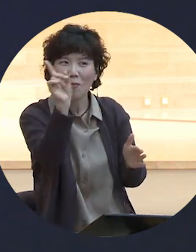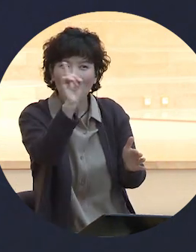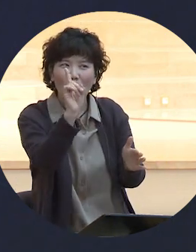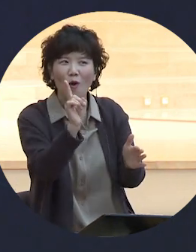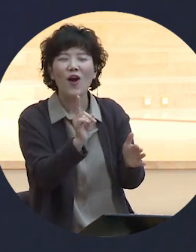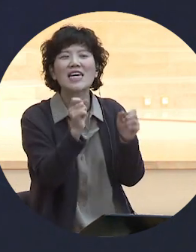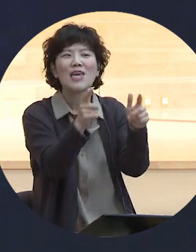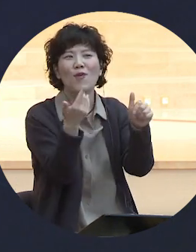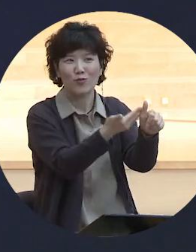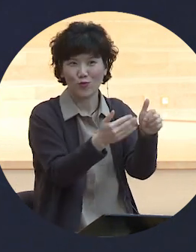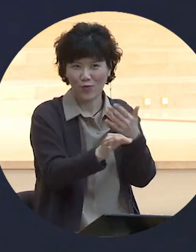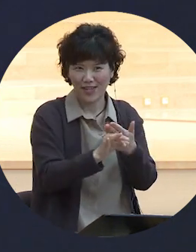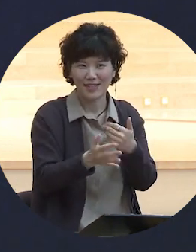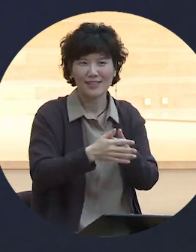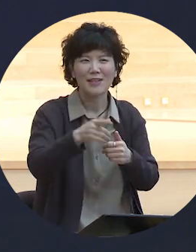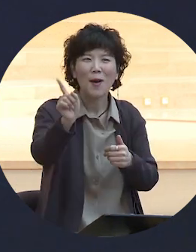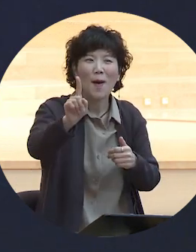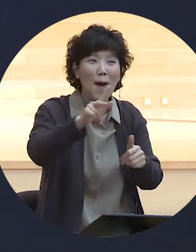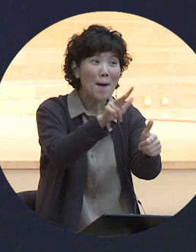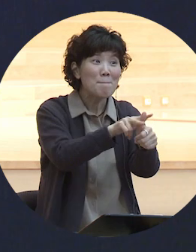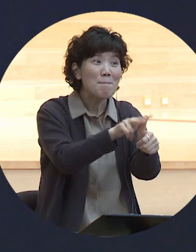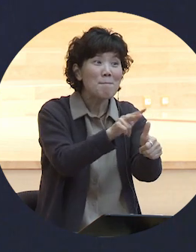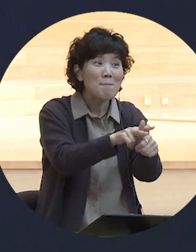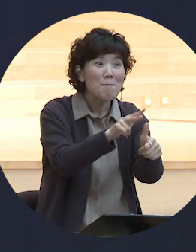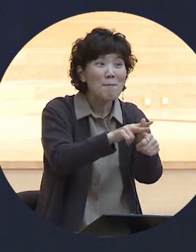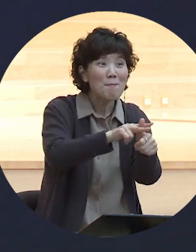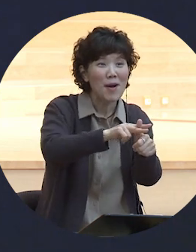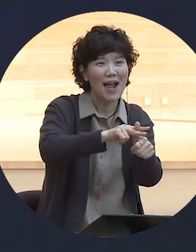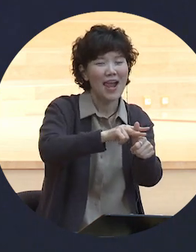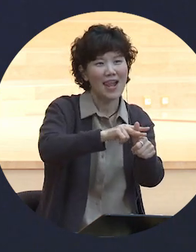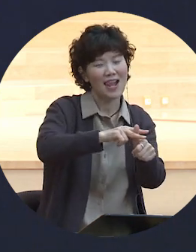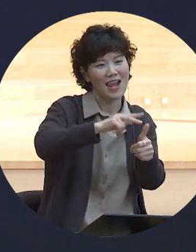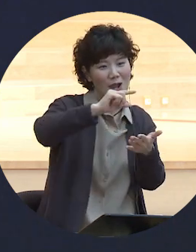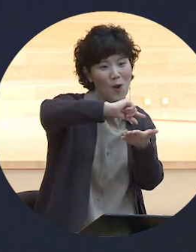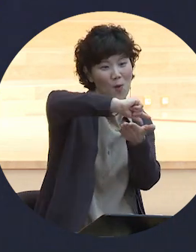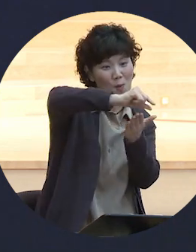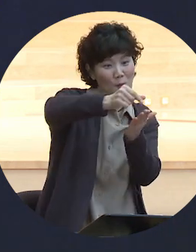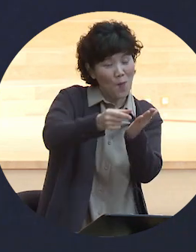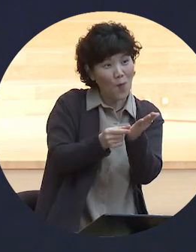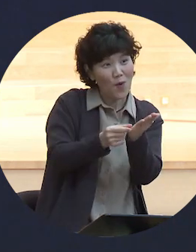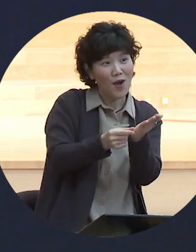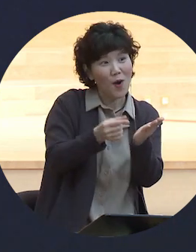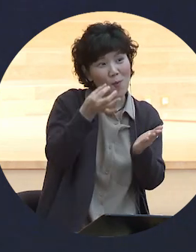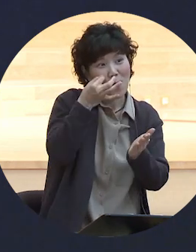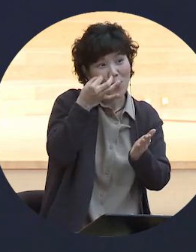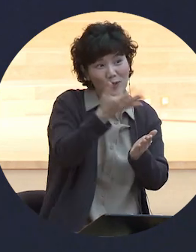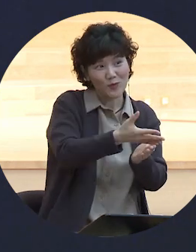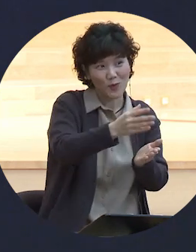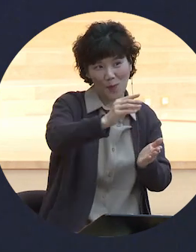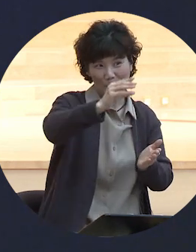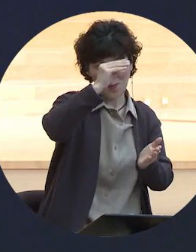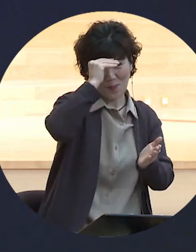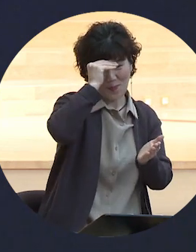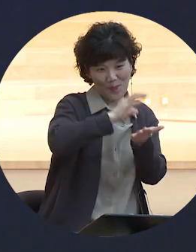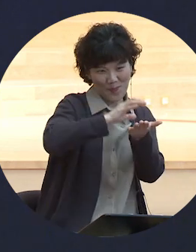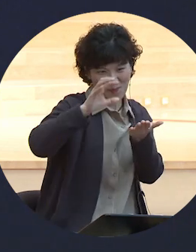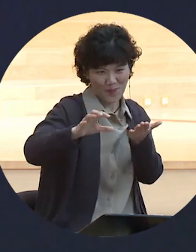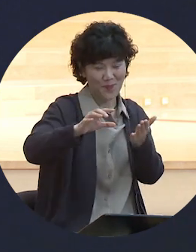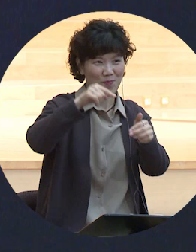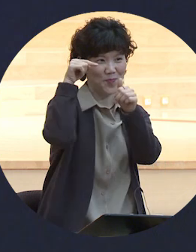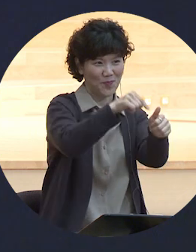모형을 주면서 돌아올 때까지 이 맑은 모형을 본따서 100개의 말굽을 만들어라